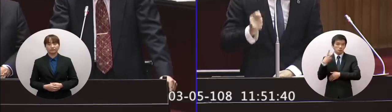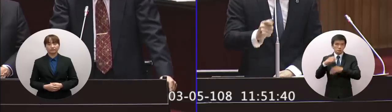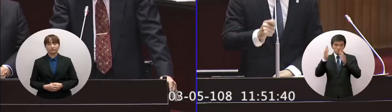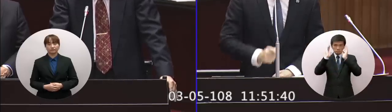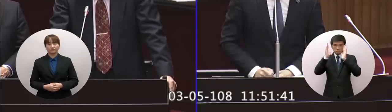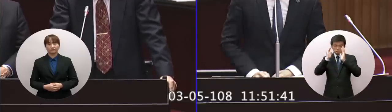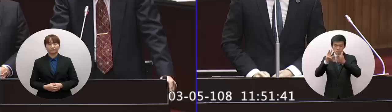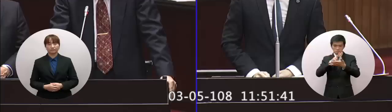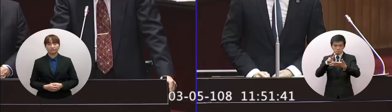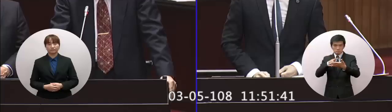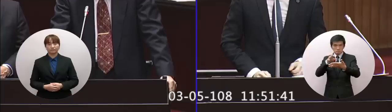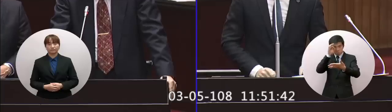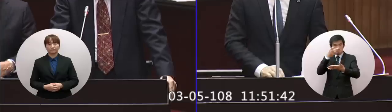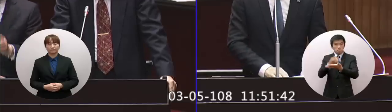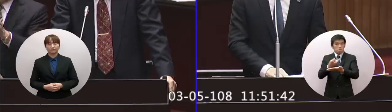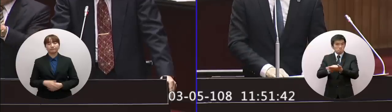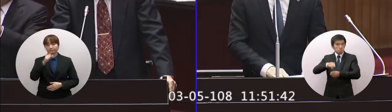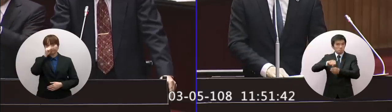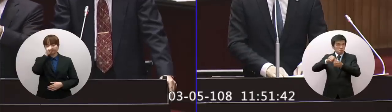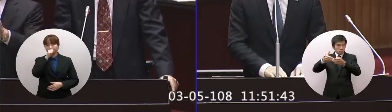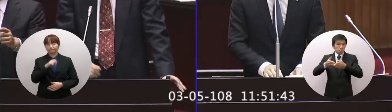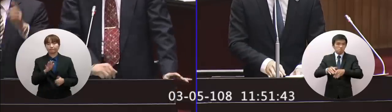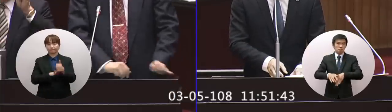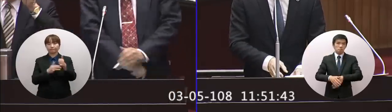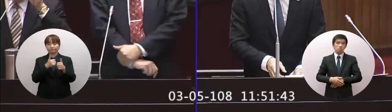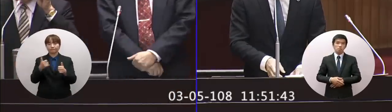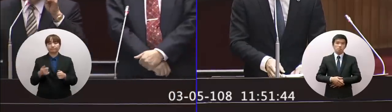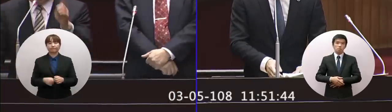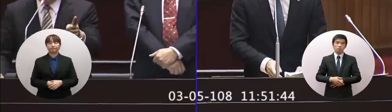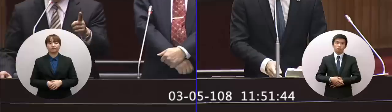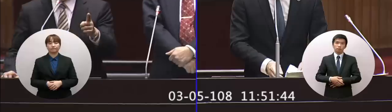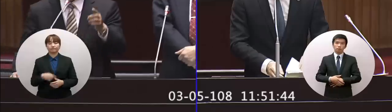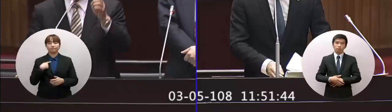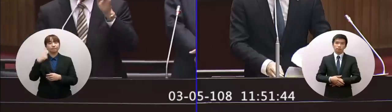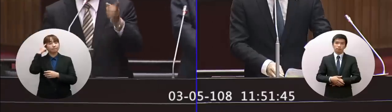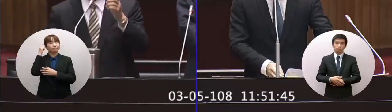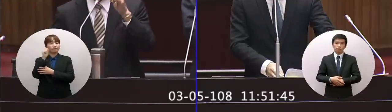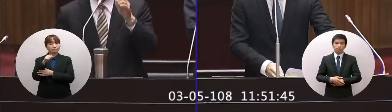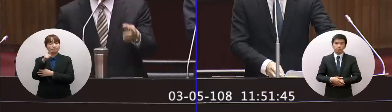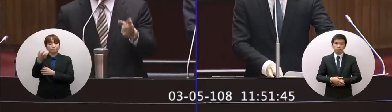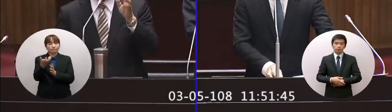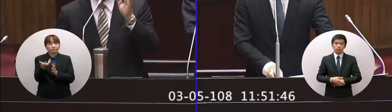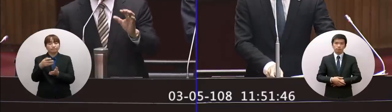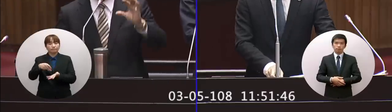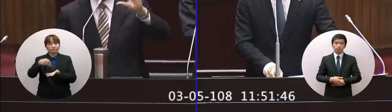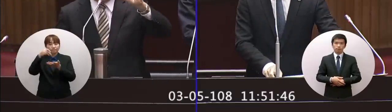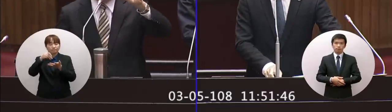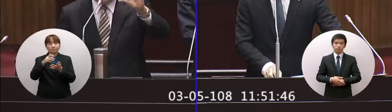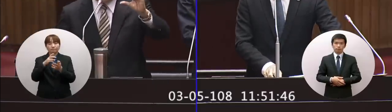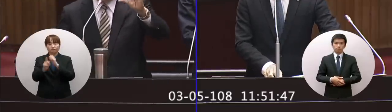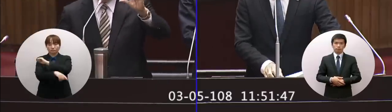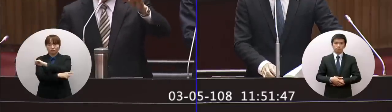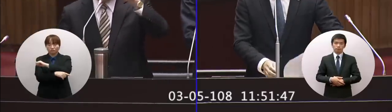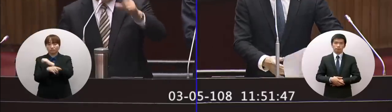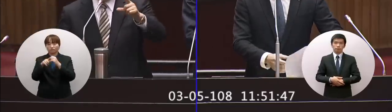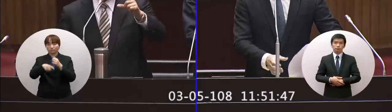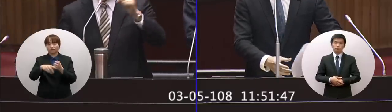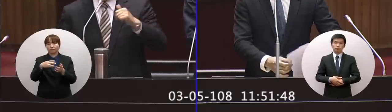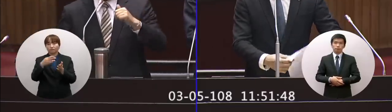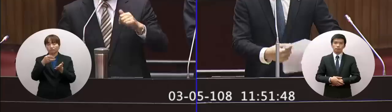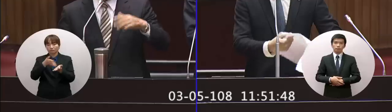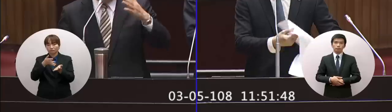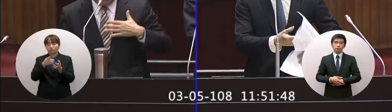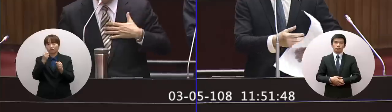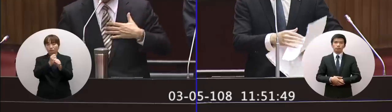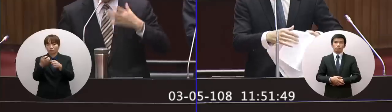应该都爱搁较严格。 好，委员，我同意委员拄只即阵最后一节在讲